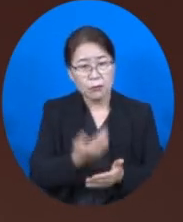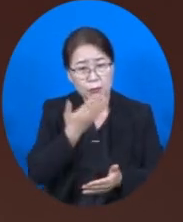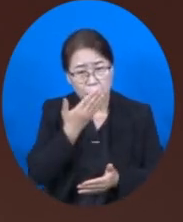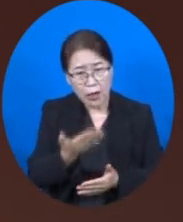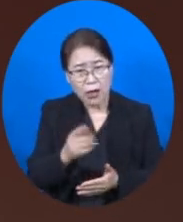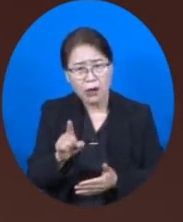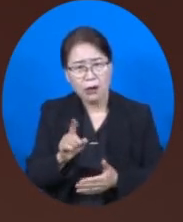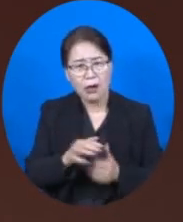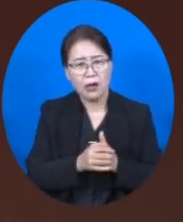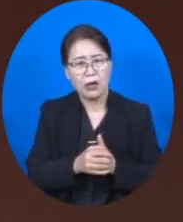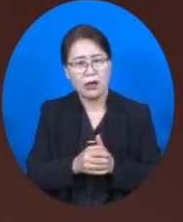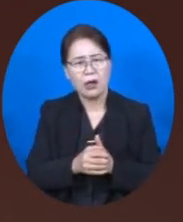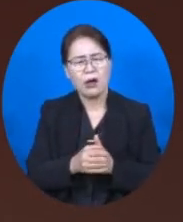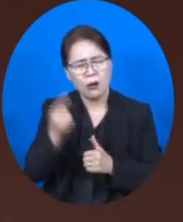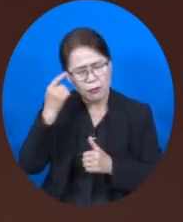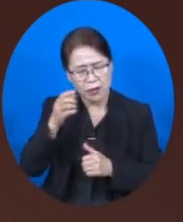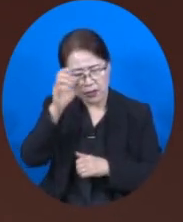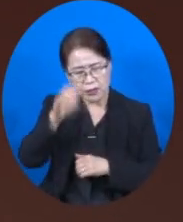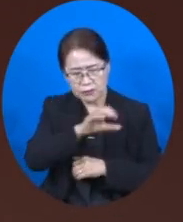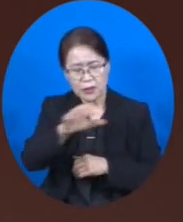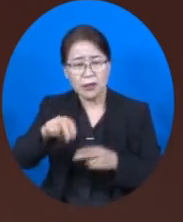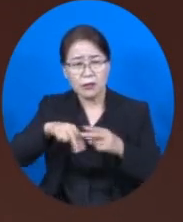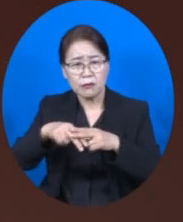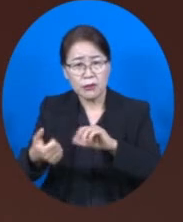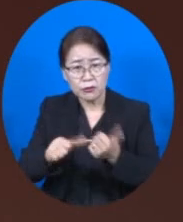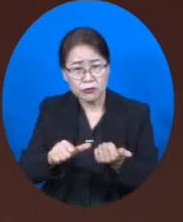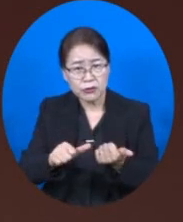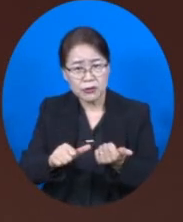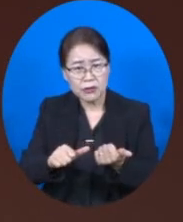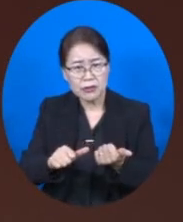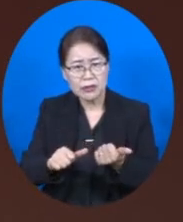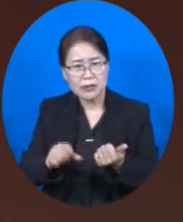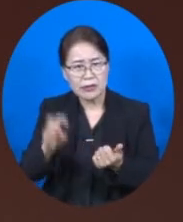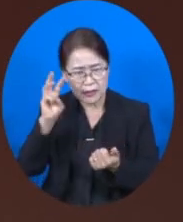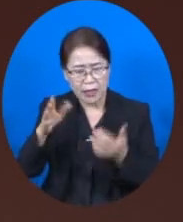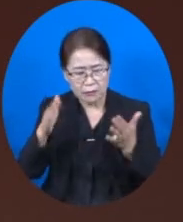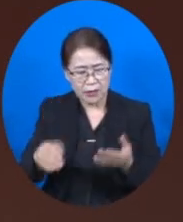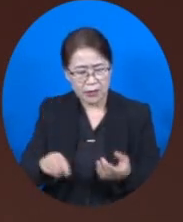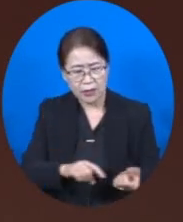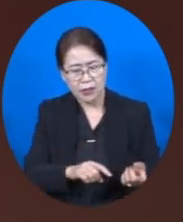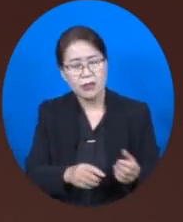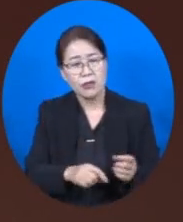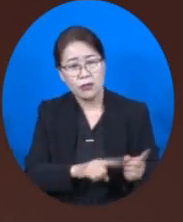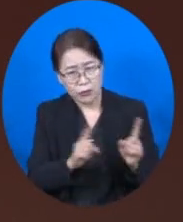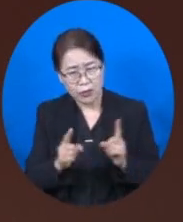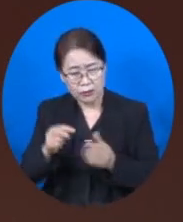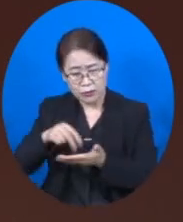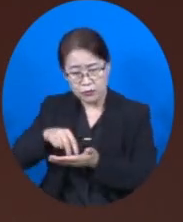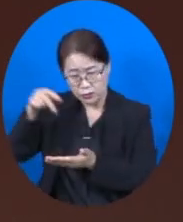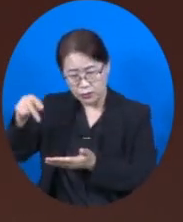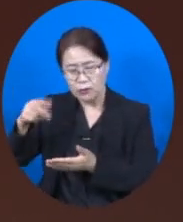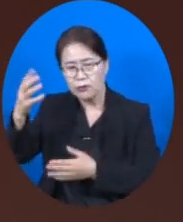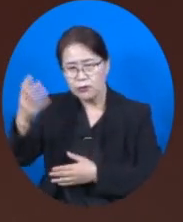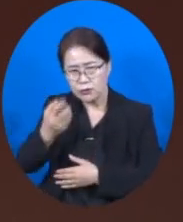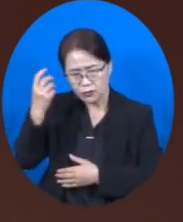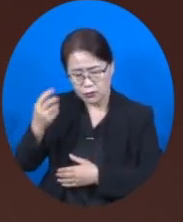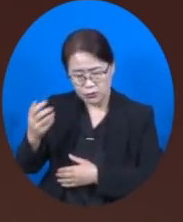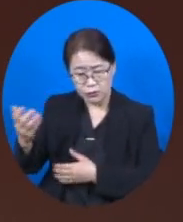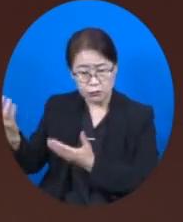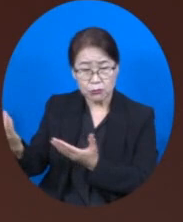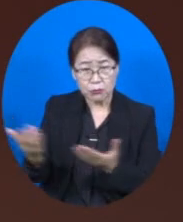그리스도가 십자가에 달려 죽으셨습니까 왜 죽으신지 삶 안에 부활하셨고 승천하시고 성령을 우리 가운데